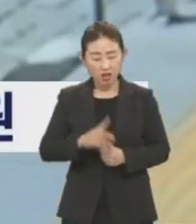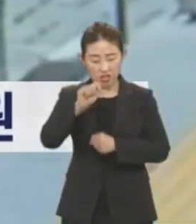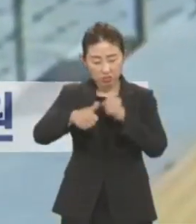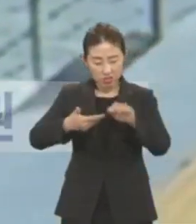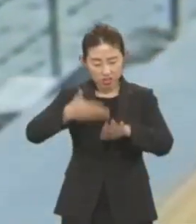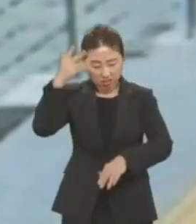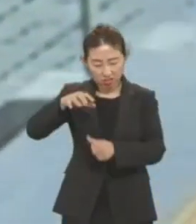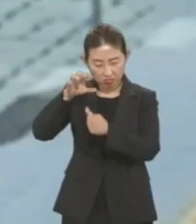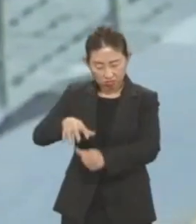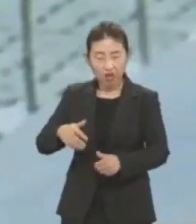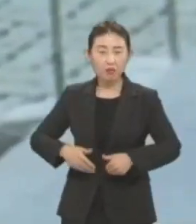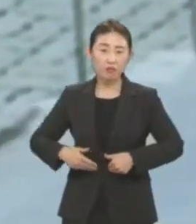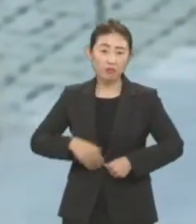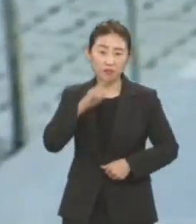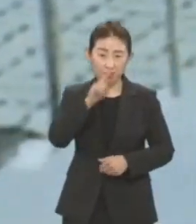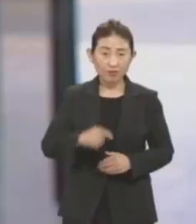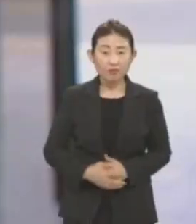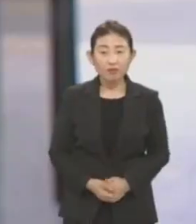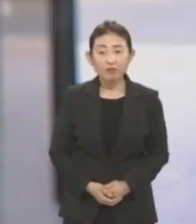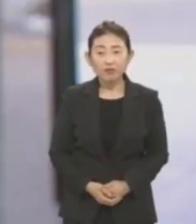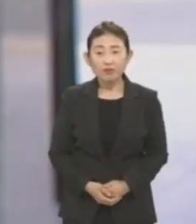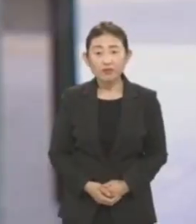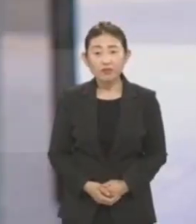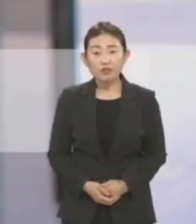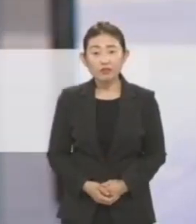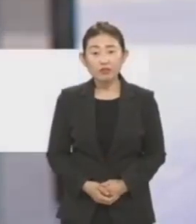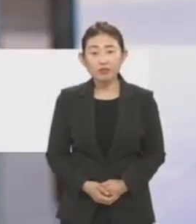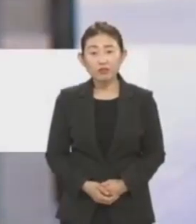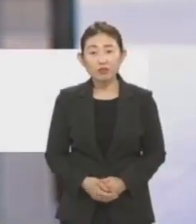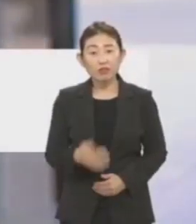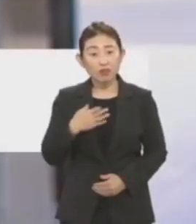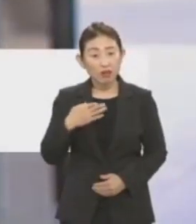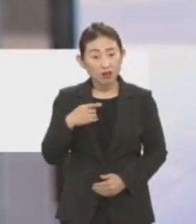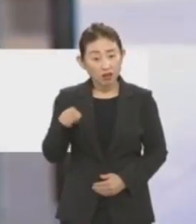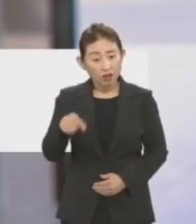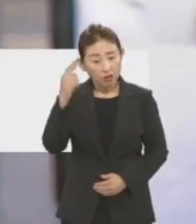필요하다고 목소리 높였습니다. 제가 여기 서 있을지 몰랐듯이